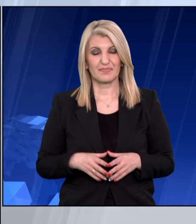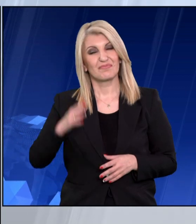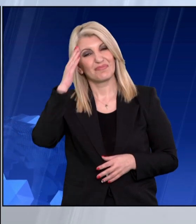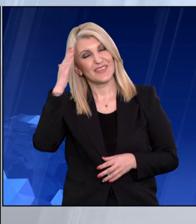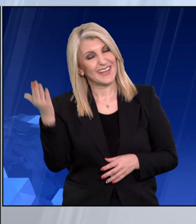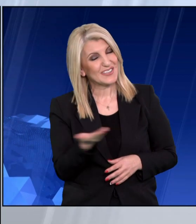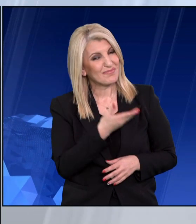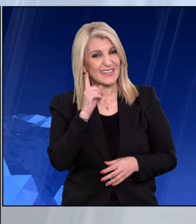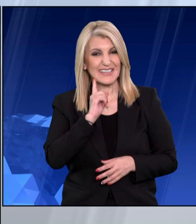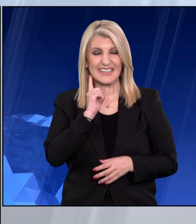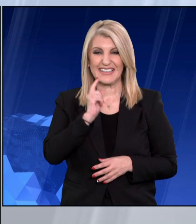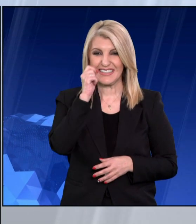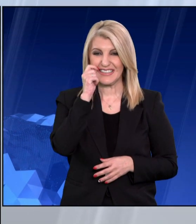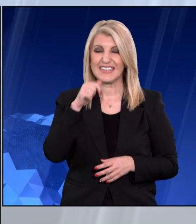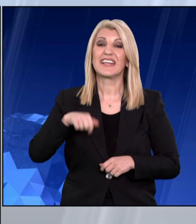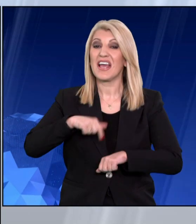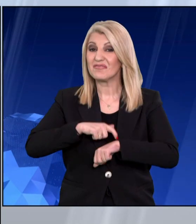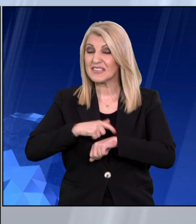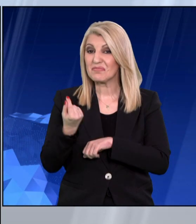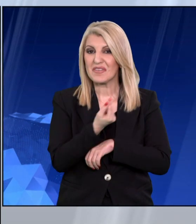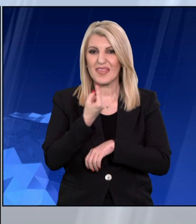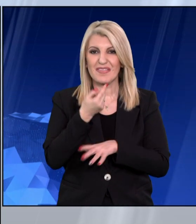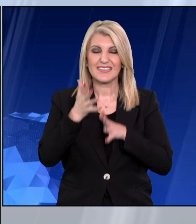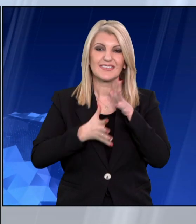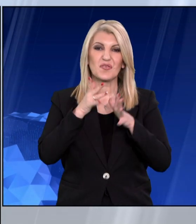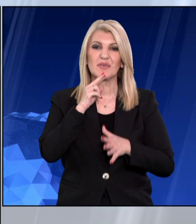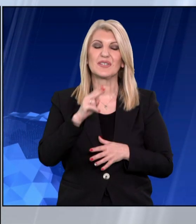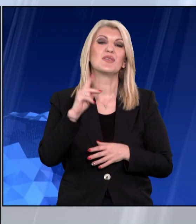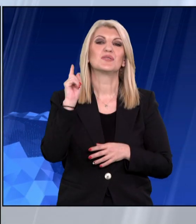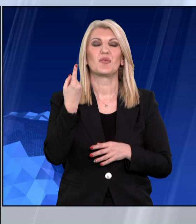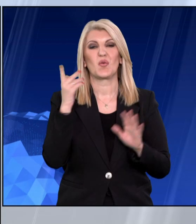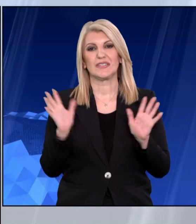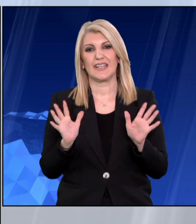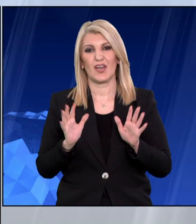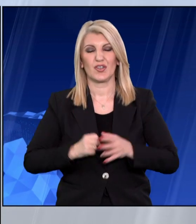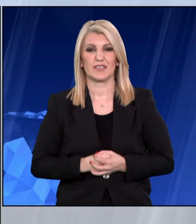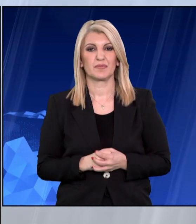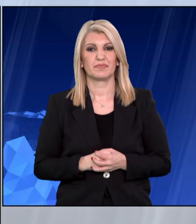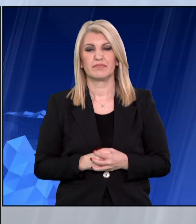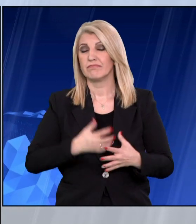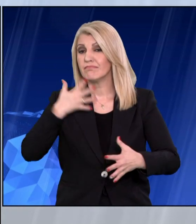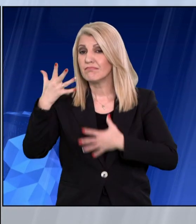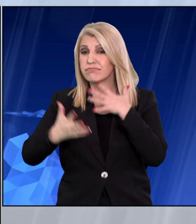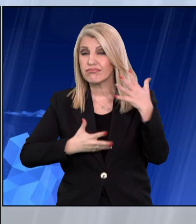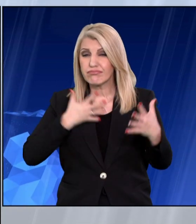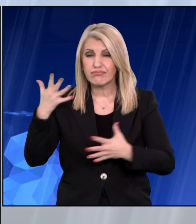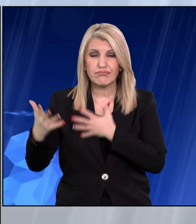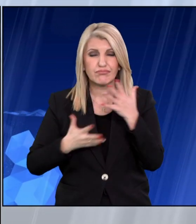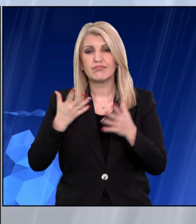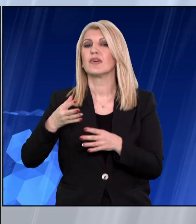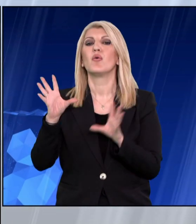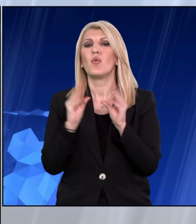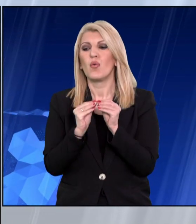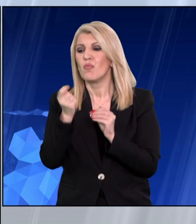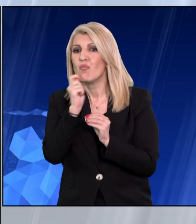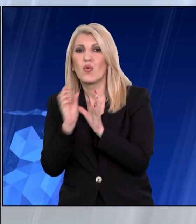καλησπέρα σας κυρίες και κύριοι παρακολουθείτε το δελτίο ειδήσεων του one channel στη νοηματική γλώσσα αναταράξεις στο εσωτερικό των κομμάτων προκαλεί η